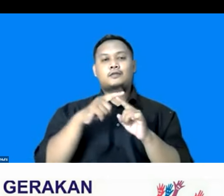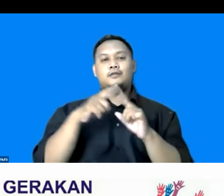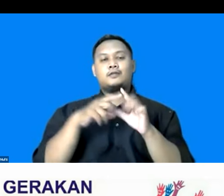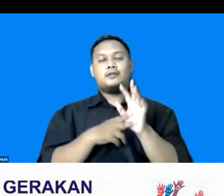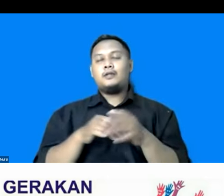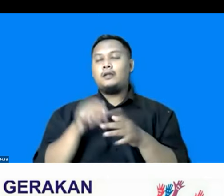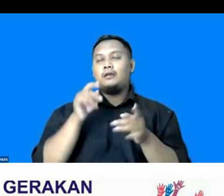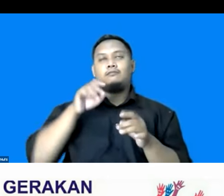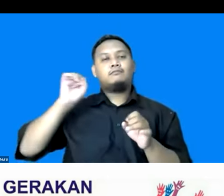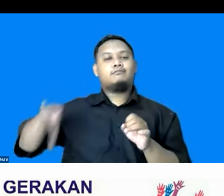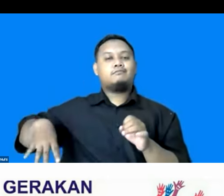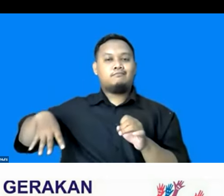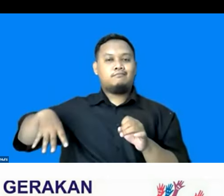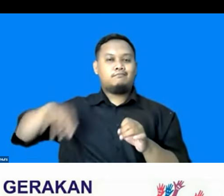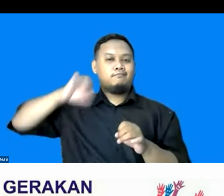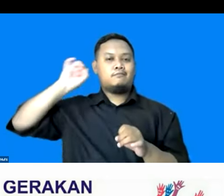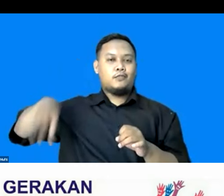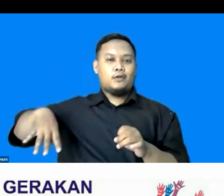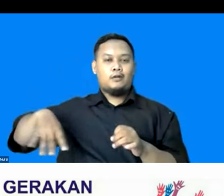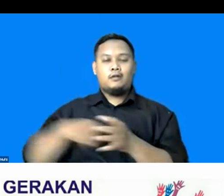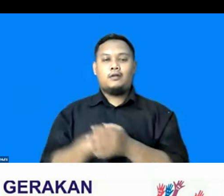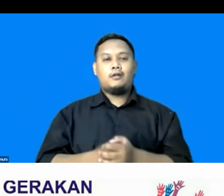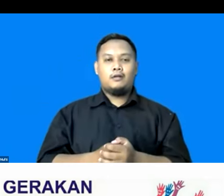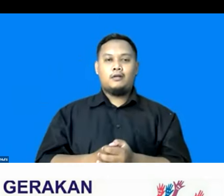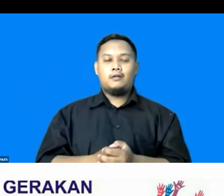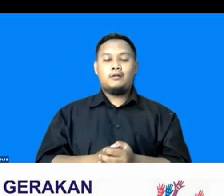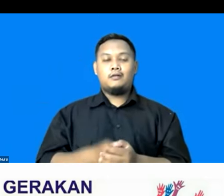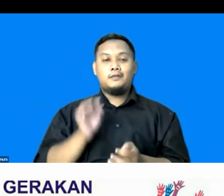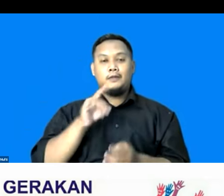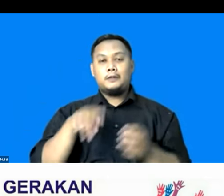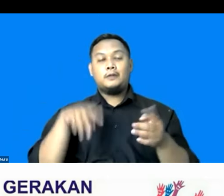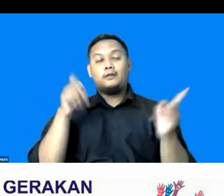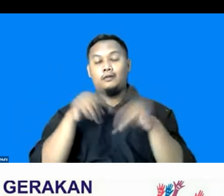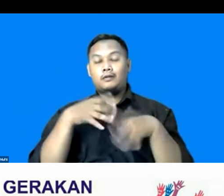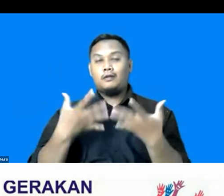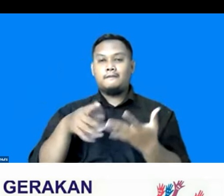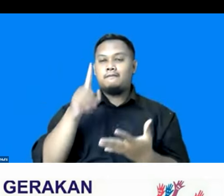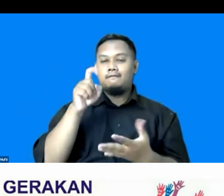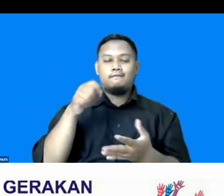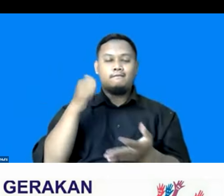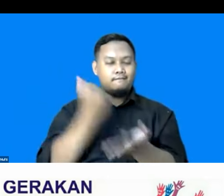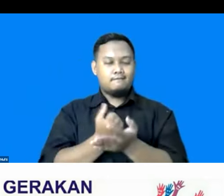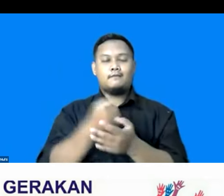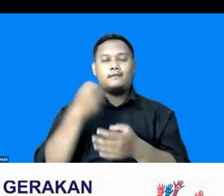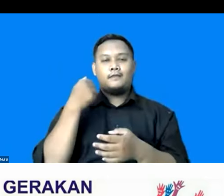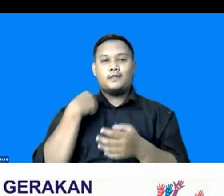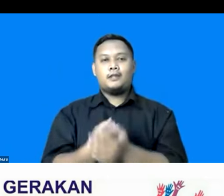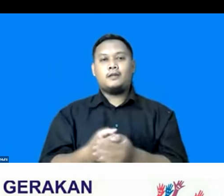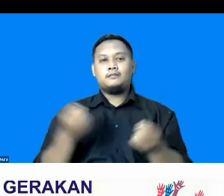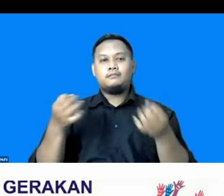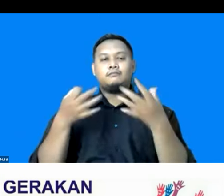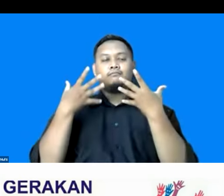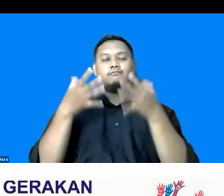didesainnya sia-sia seperti itu. Seperti itu sih. Jadi pasti harusnya ada pengaruhnya, dan pengaruhnya cukup